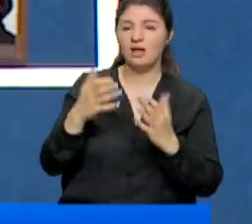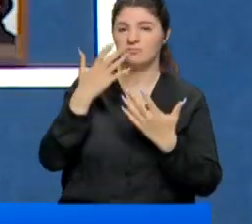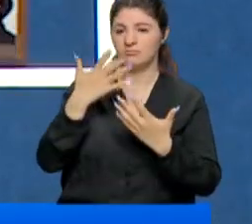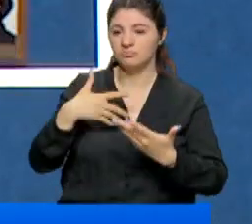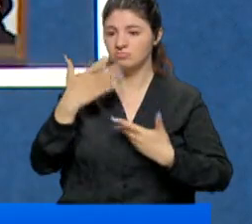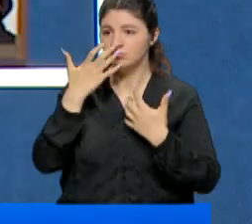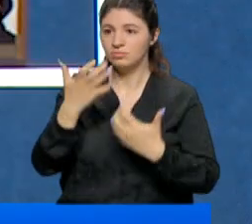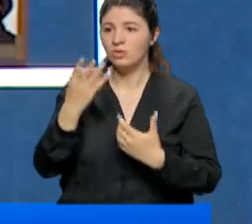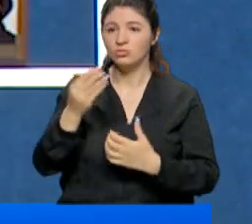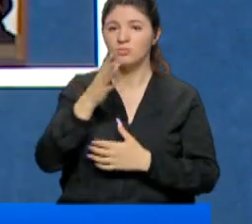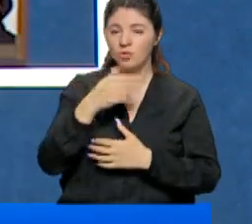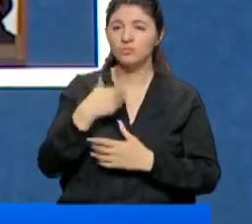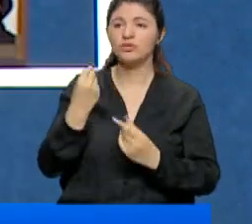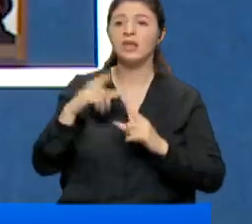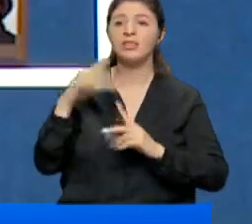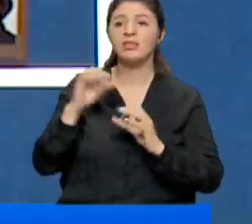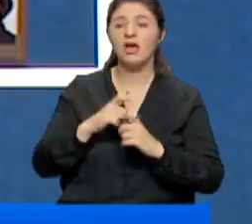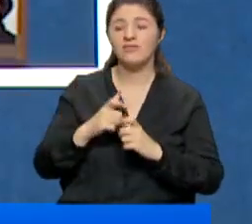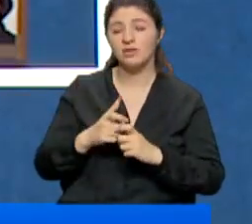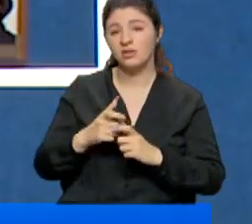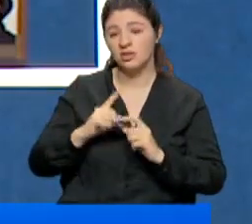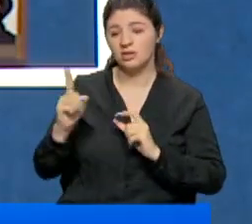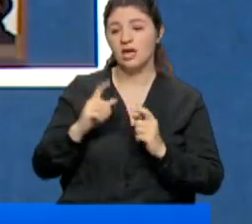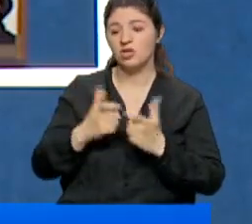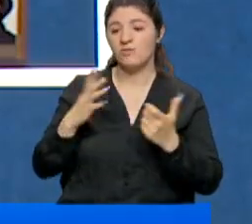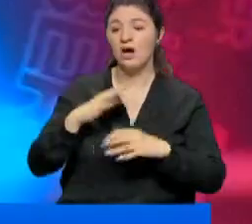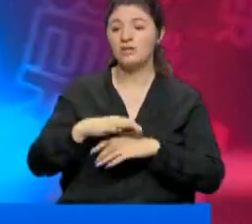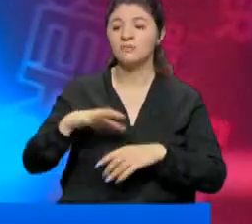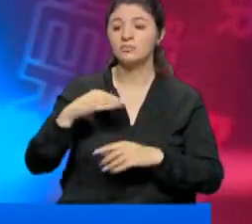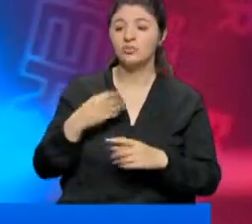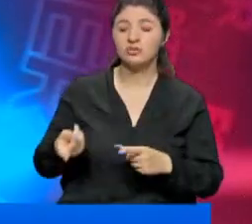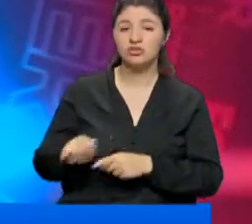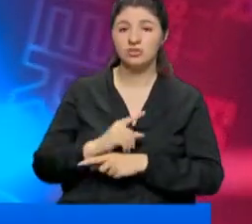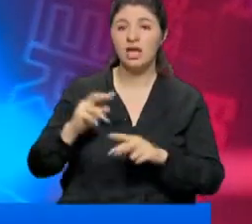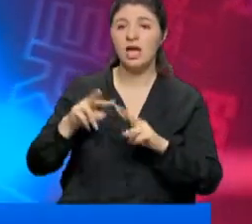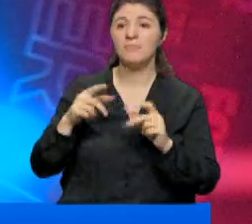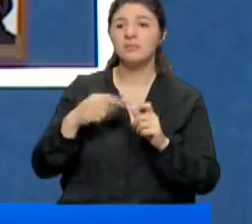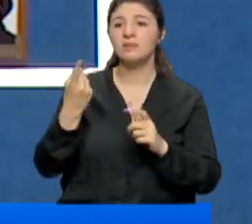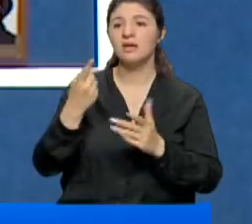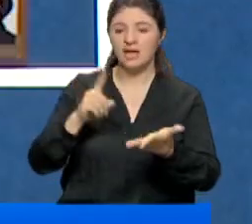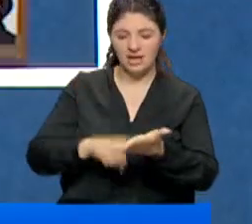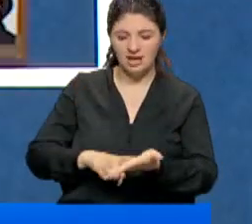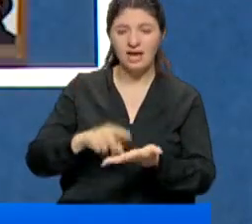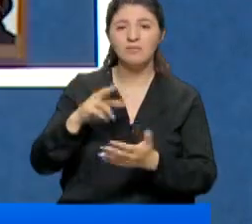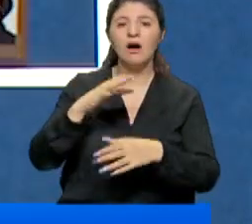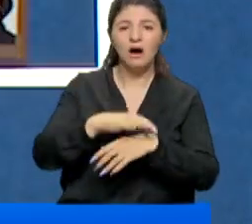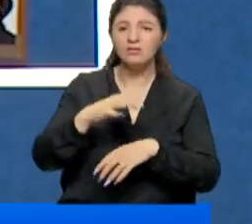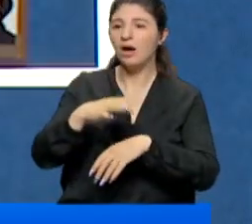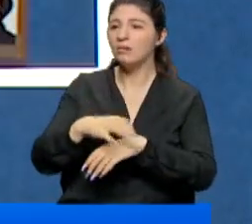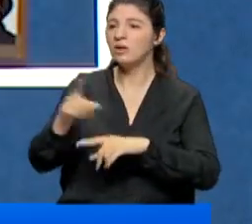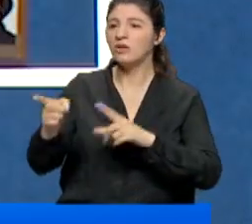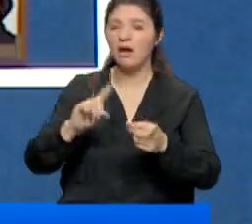ilgilendiğiniz Biliyorum çok güzel TED ve içmeleri var hastalarımız bizim çok çeşitli Enes bir parmak izi gibi hastadan hastaya